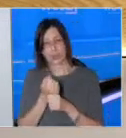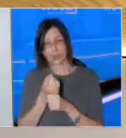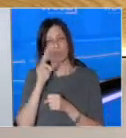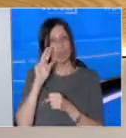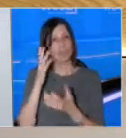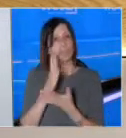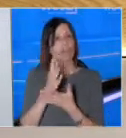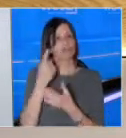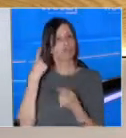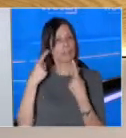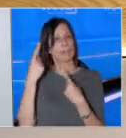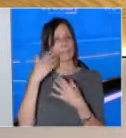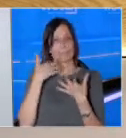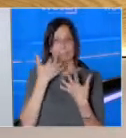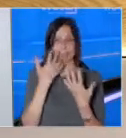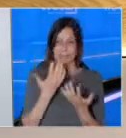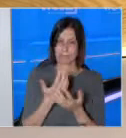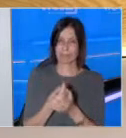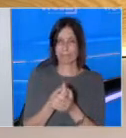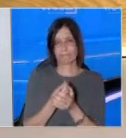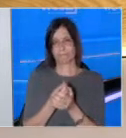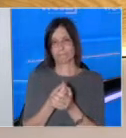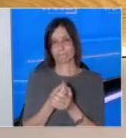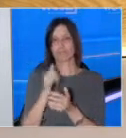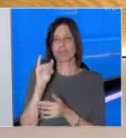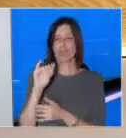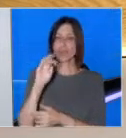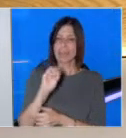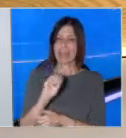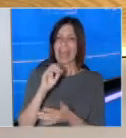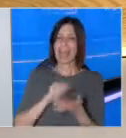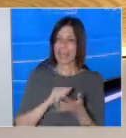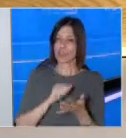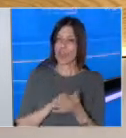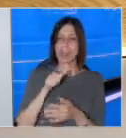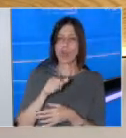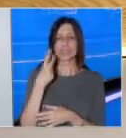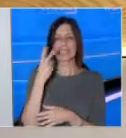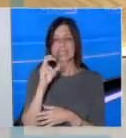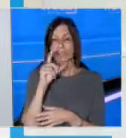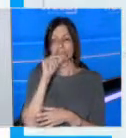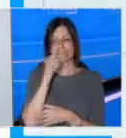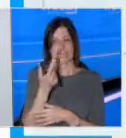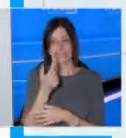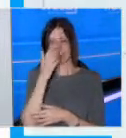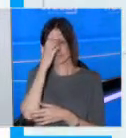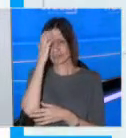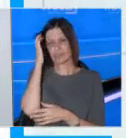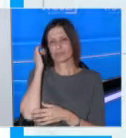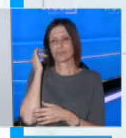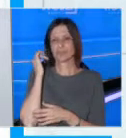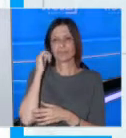שנים שרים בממשלה הזאת. ינון מגל, העיתונאי, ערוץ 20, צייץ,